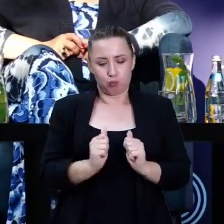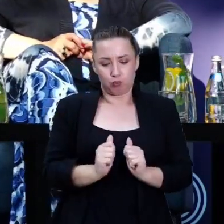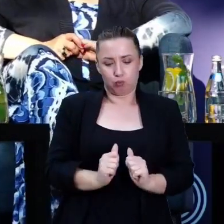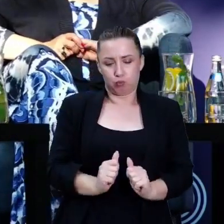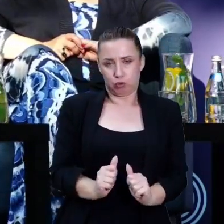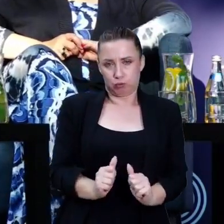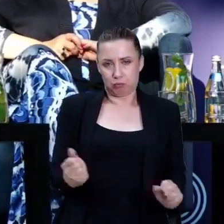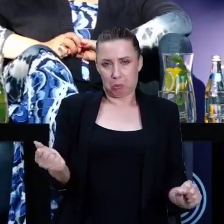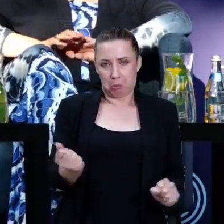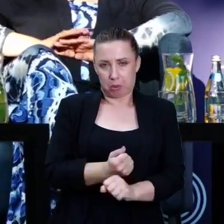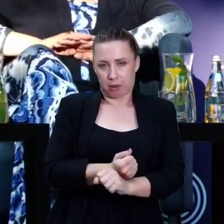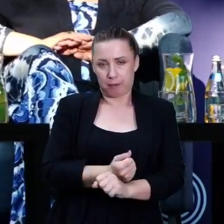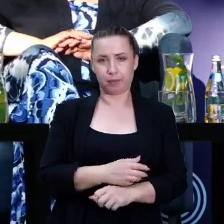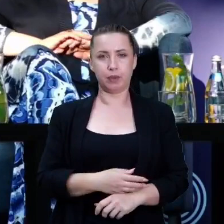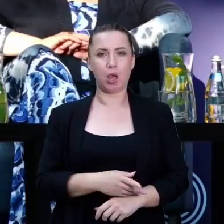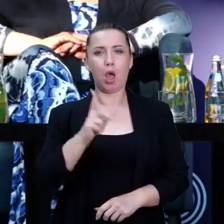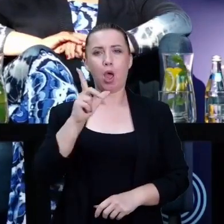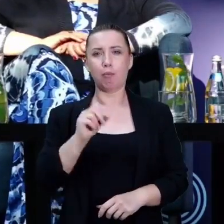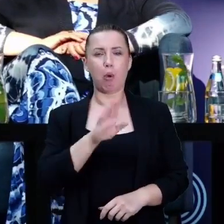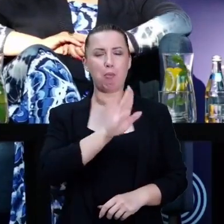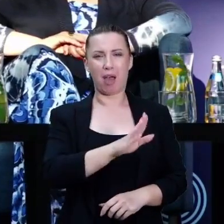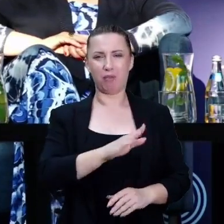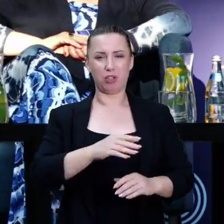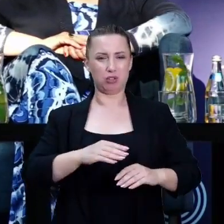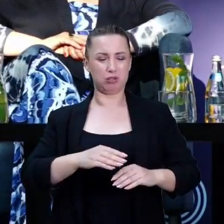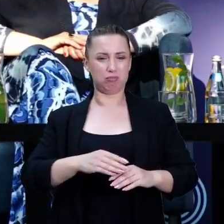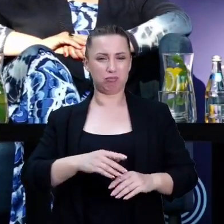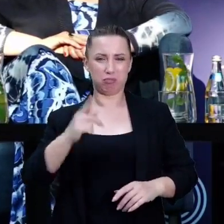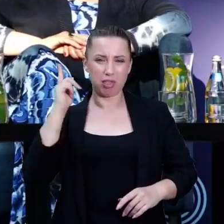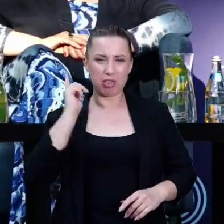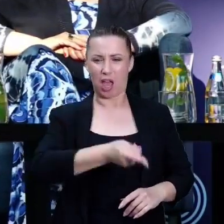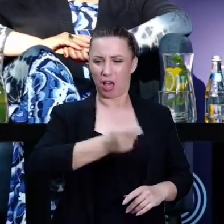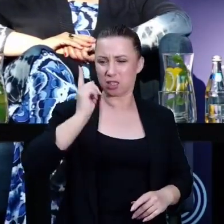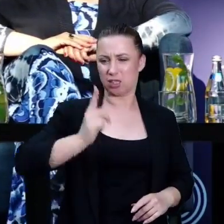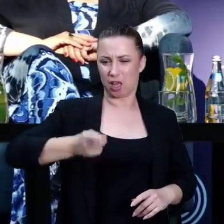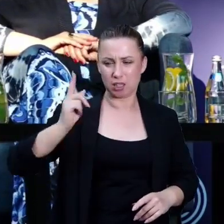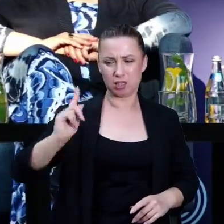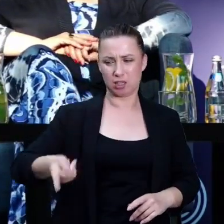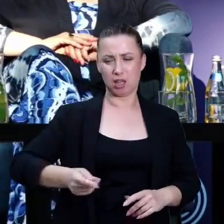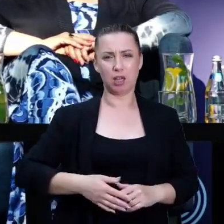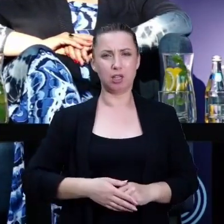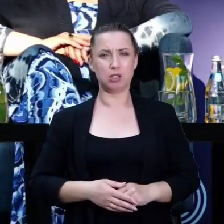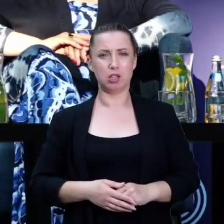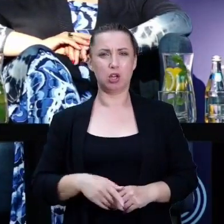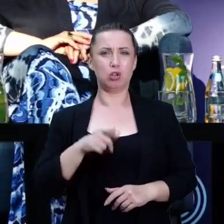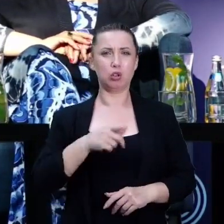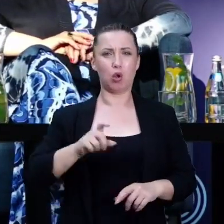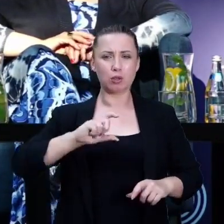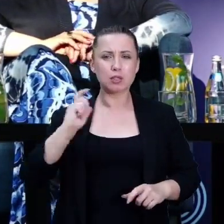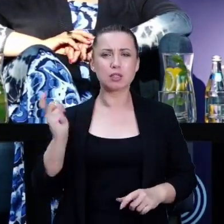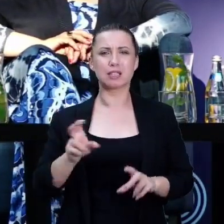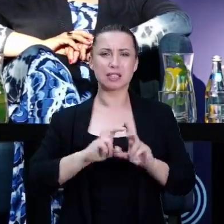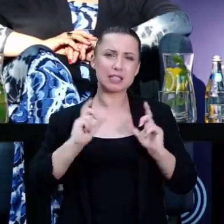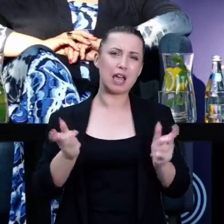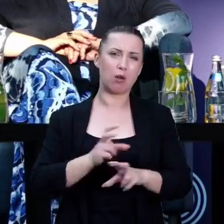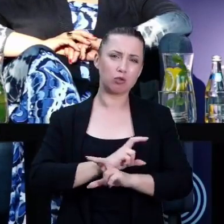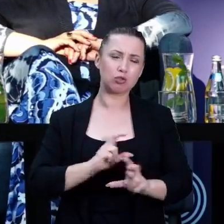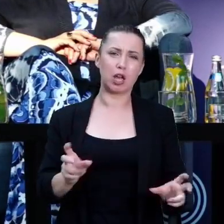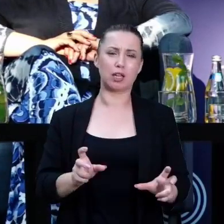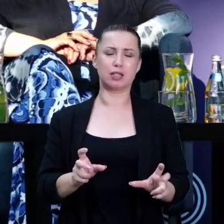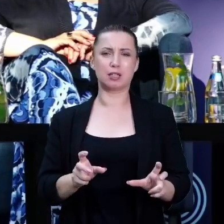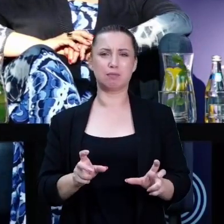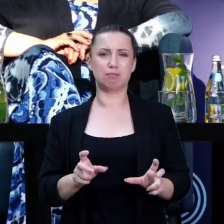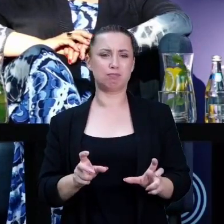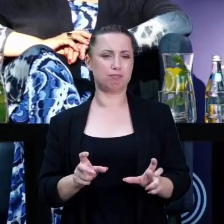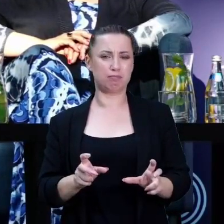prawda, narzucone te wszystkie ograniczenia, prawda, które gdzieś tam funkcjonują cały czas jakby w